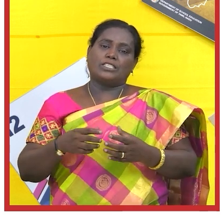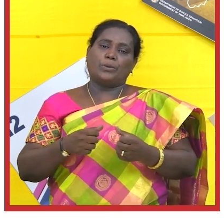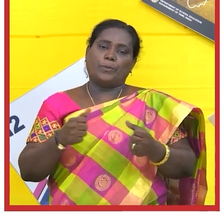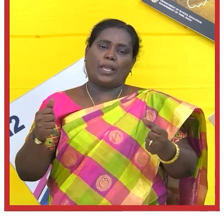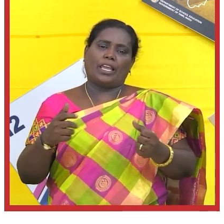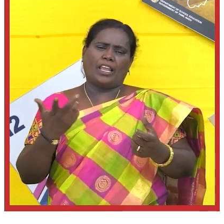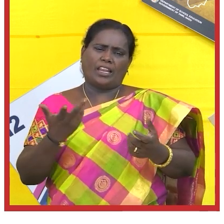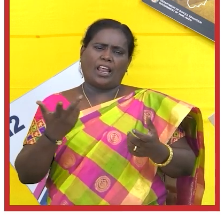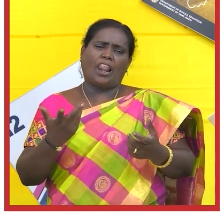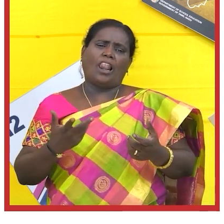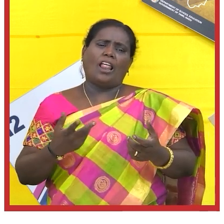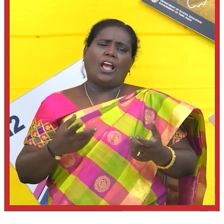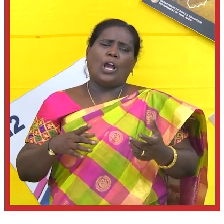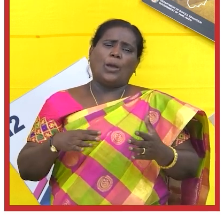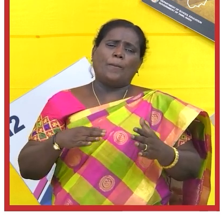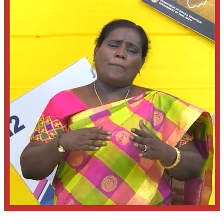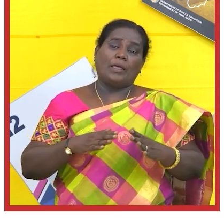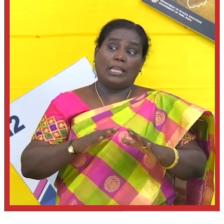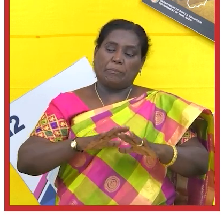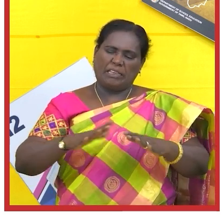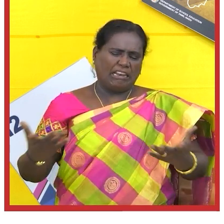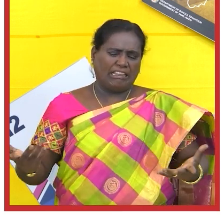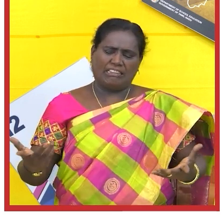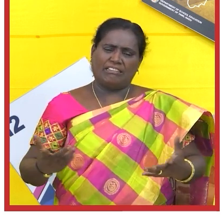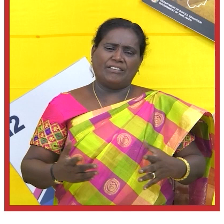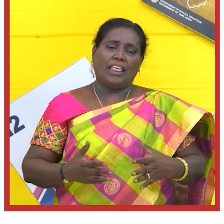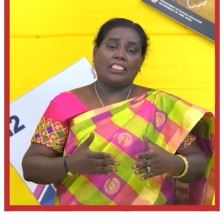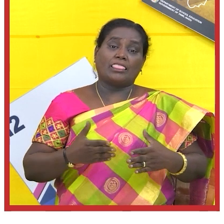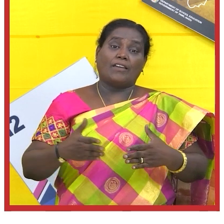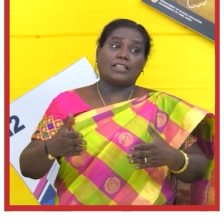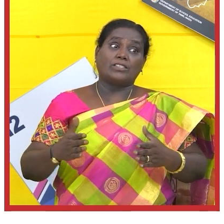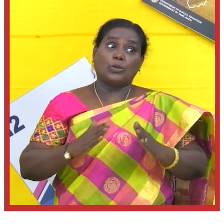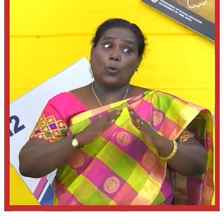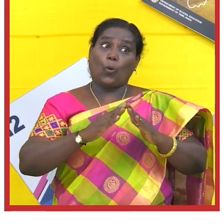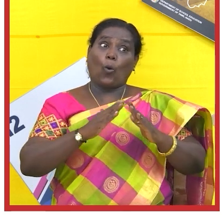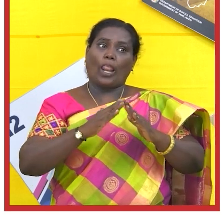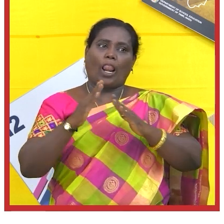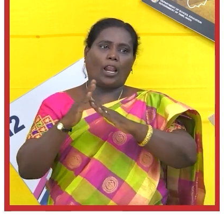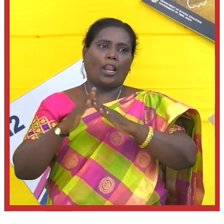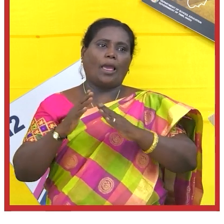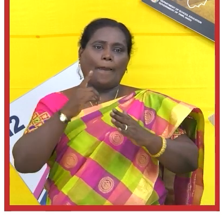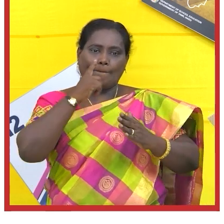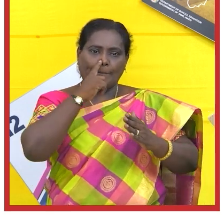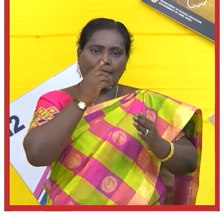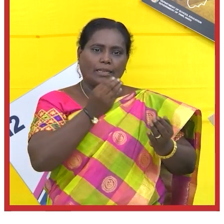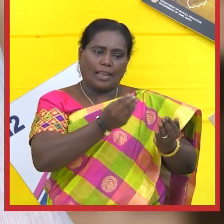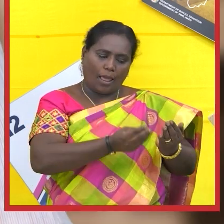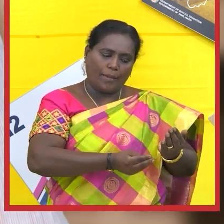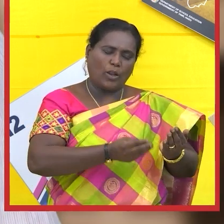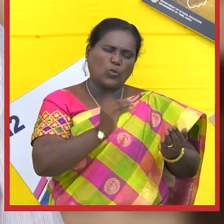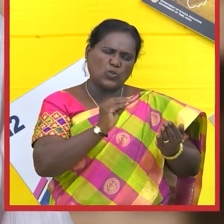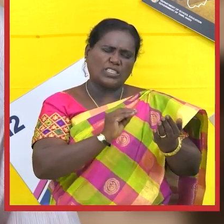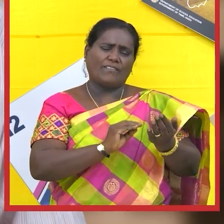தேவதாசி முறை என்றால் உங்களுக்கு இப்பொழுது அது அகற்றப்பட்டு விட்டது. கோவில்களுக்கு இளம் பெண்களை கைங்காரியம் செய்ய அனுப்புவதற்கு